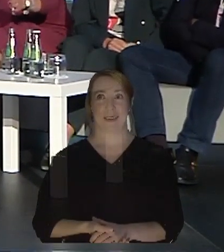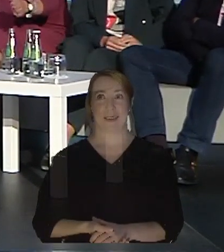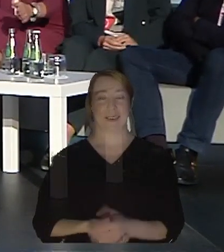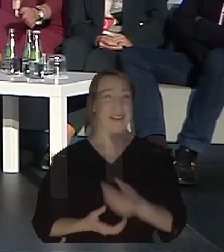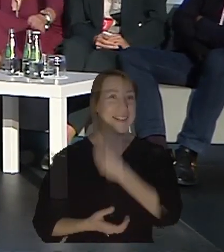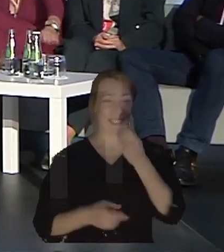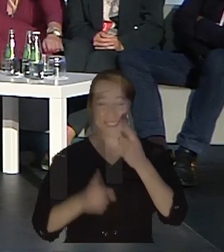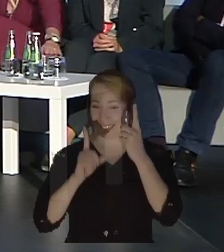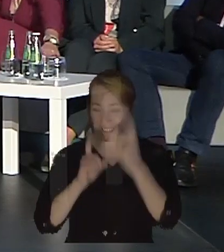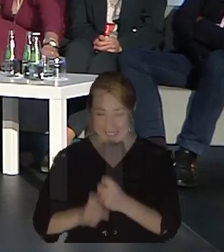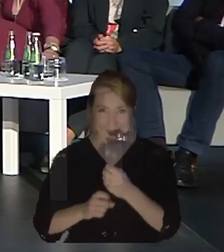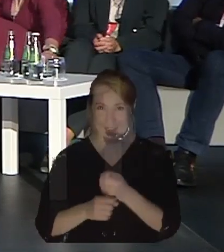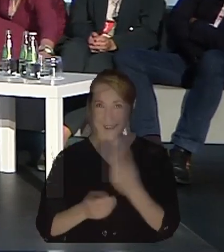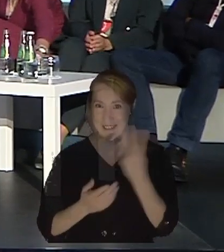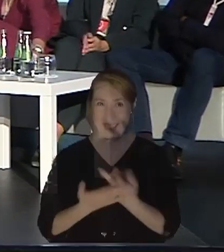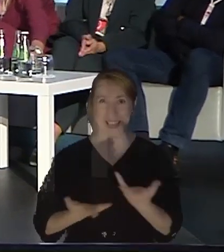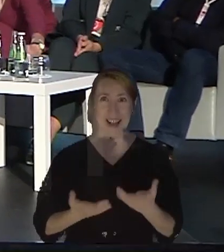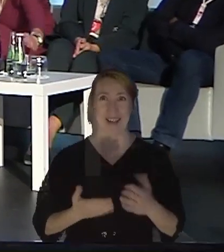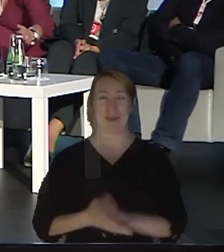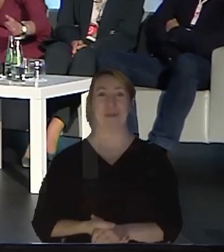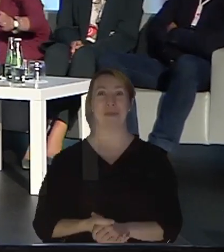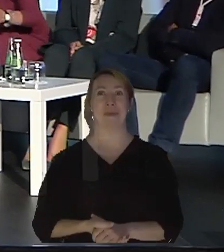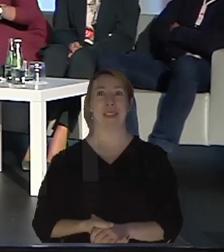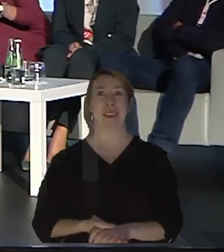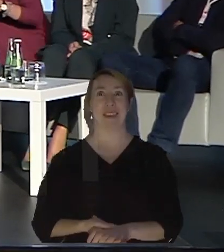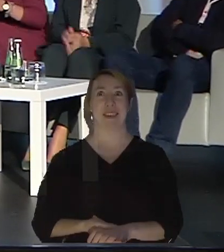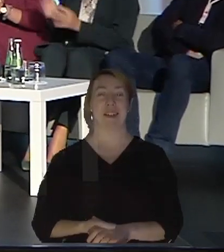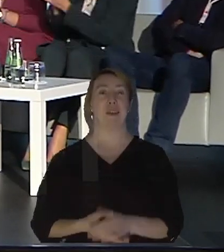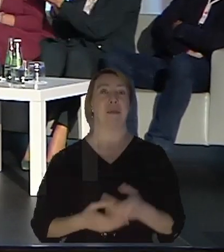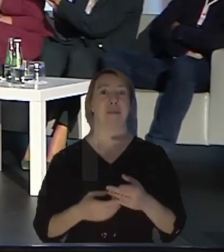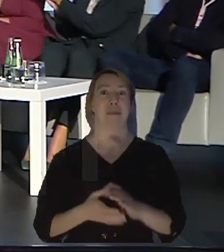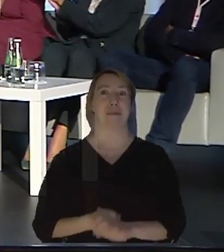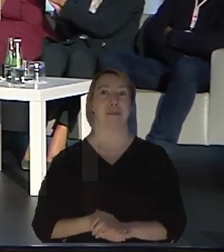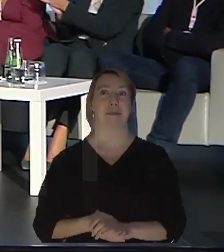Jeszcze nie przeczytałem. Który z internetowych...